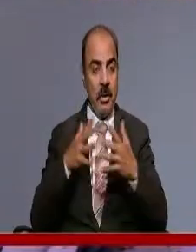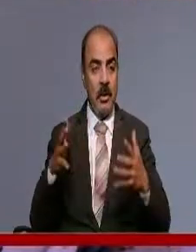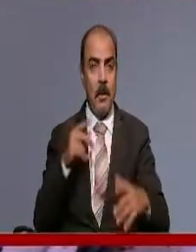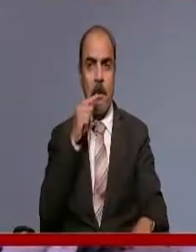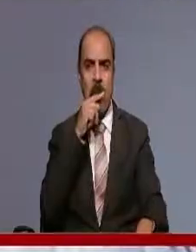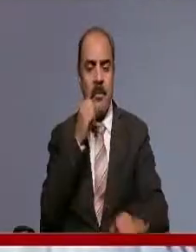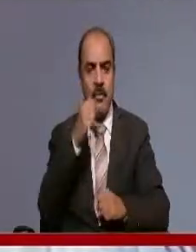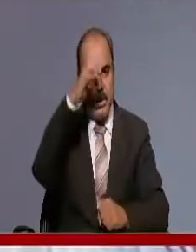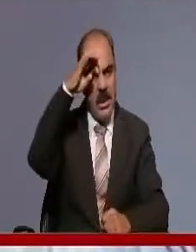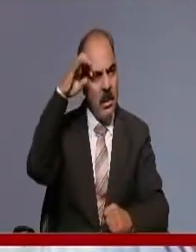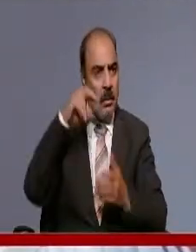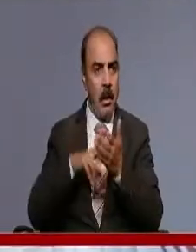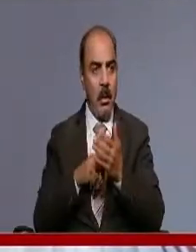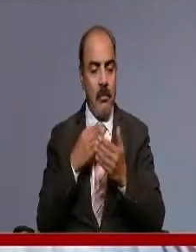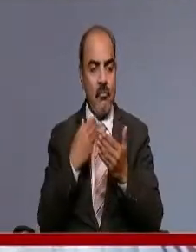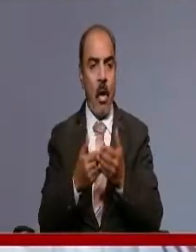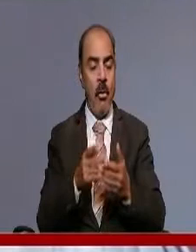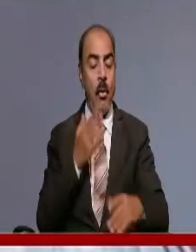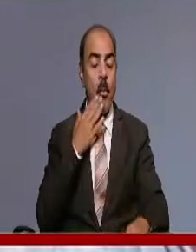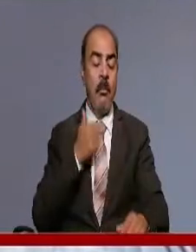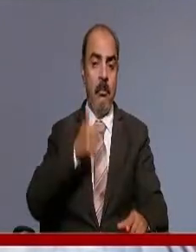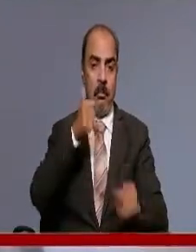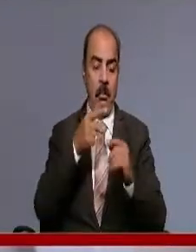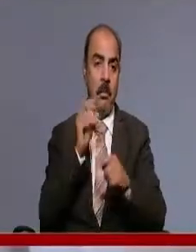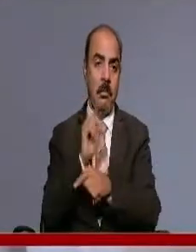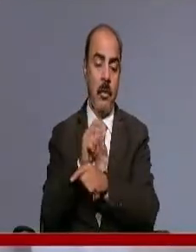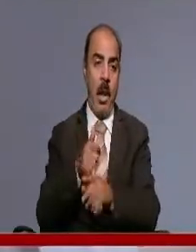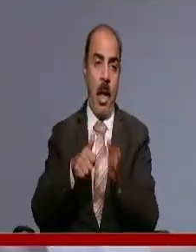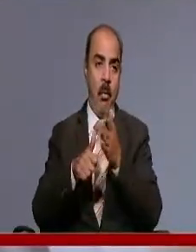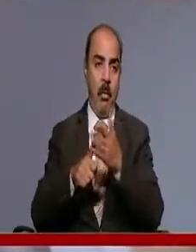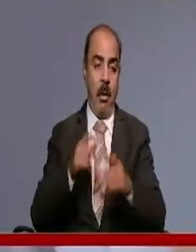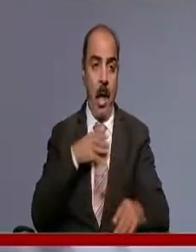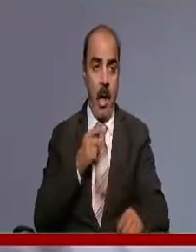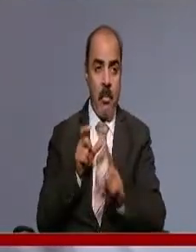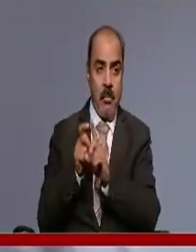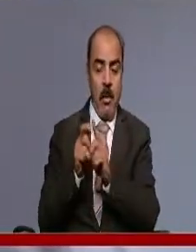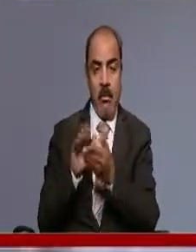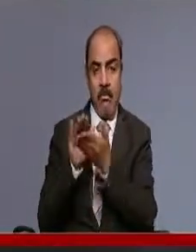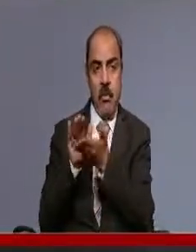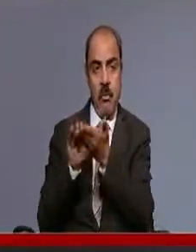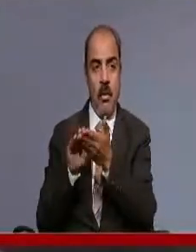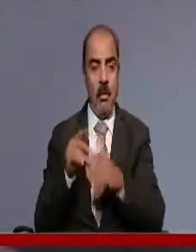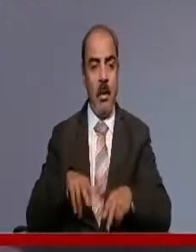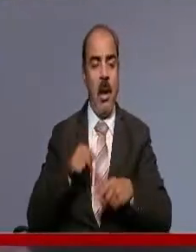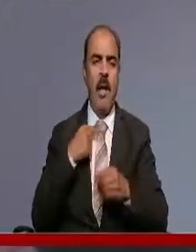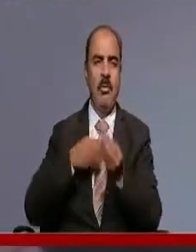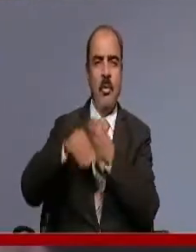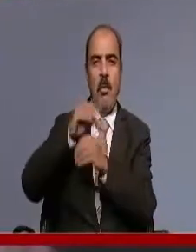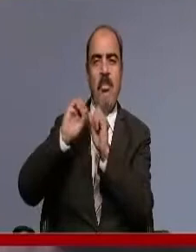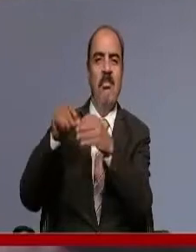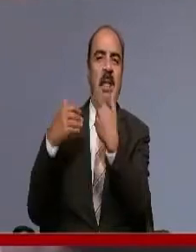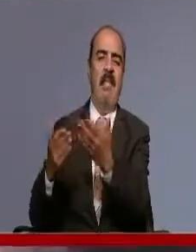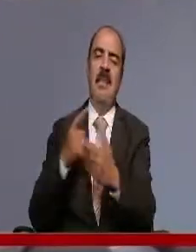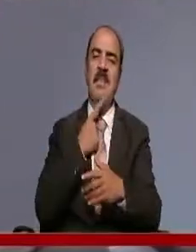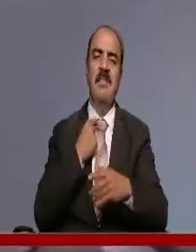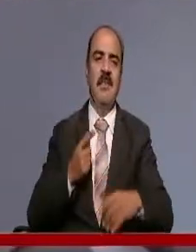دي تستاهل ايه؟ تستاهل يتقال عنها الأم المثالية والمعلمة المثالية. لو هكفيها بعزة بصحة واطلعها عمرها. بيقولوا على الست المصرية إنها ست